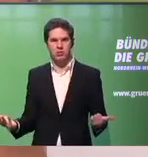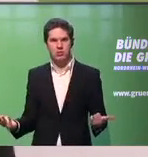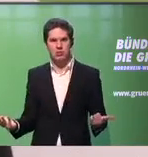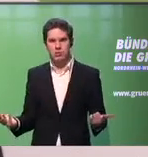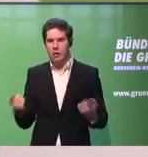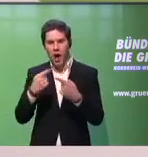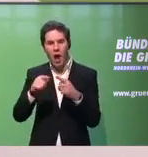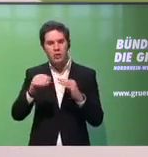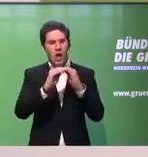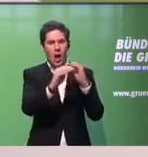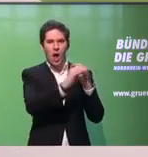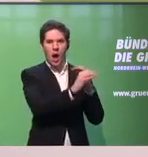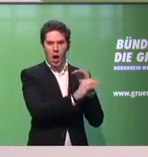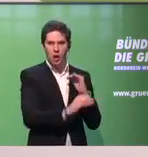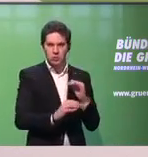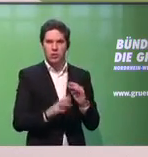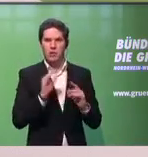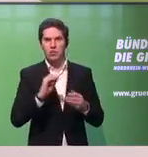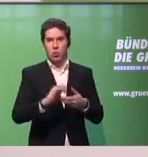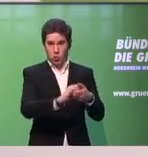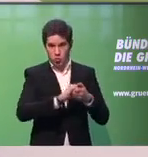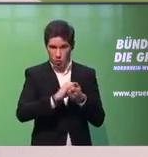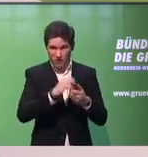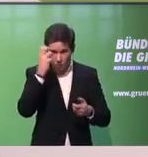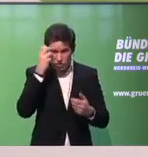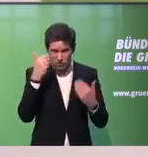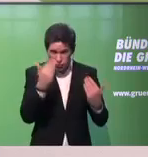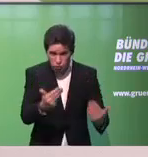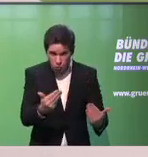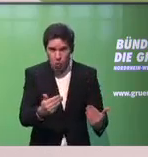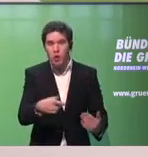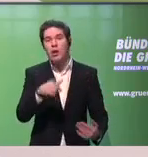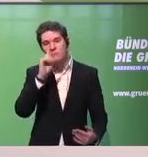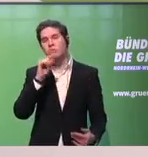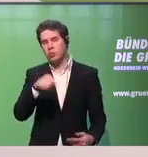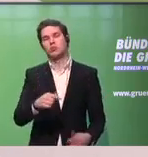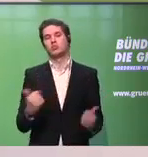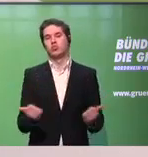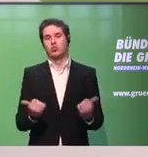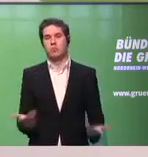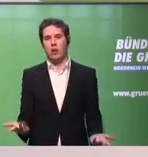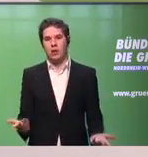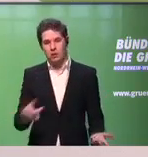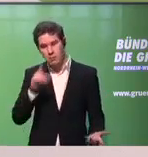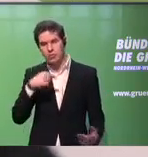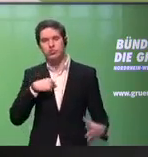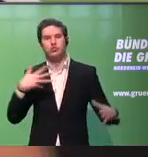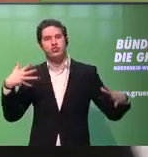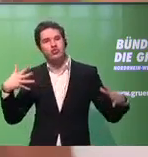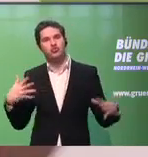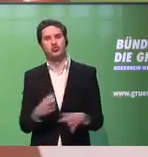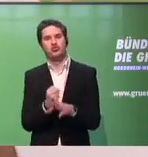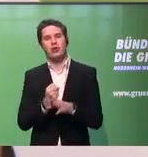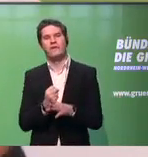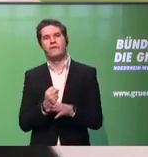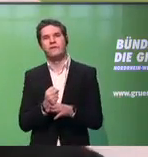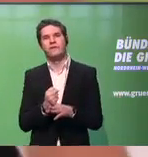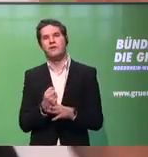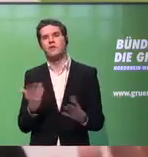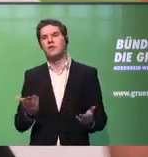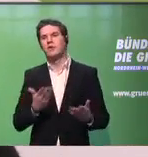und die anderen Länder gemacht hätte, dann wäre es möglicher gewesen, eine mehr